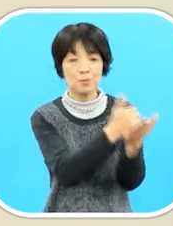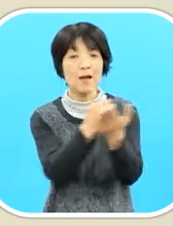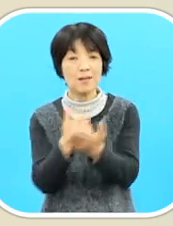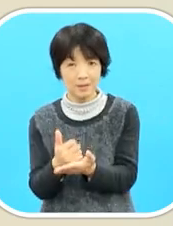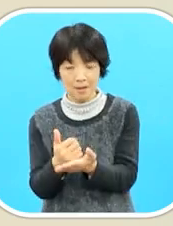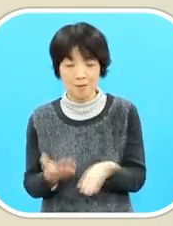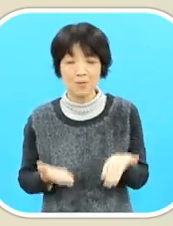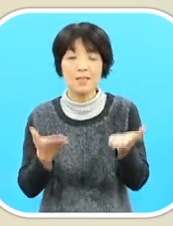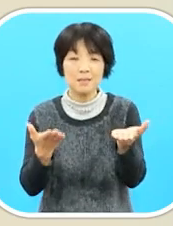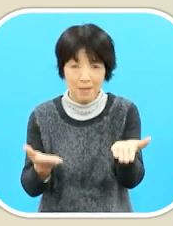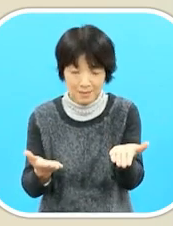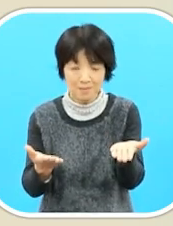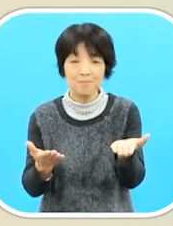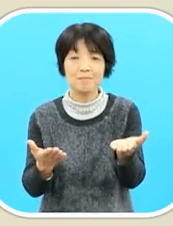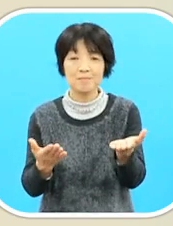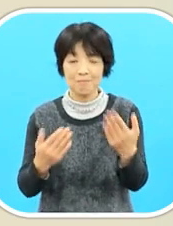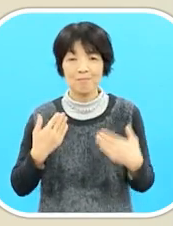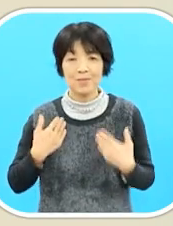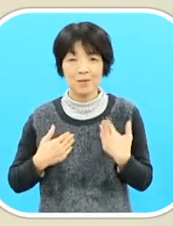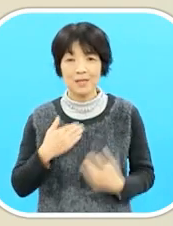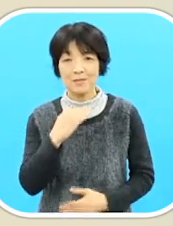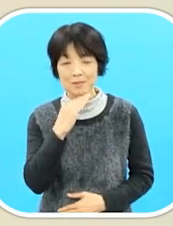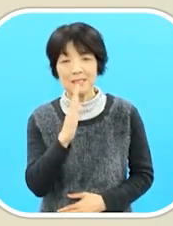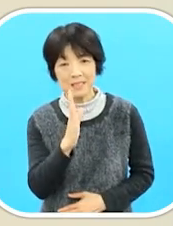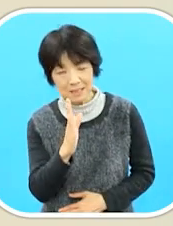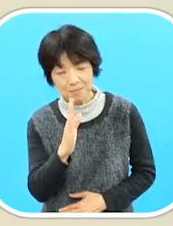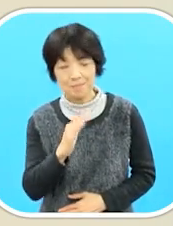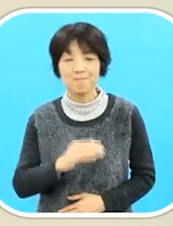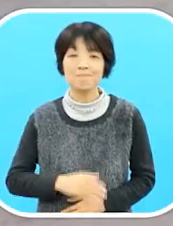します。お楽しみ